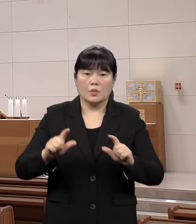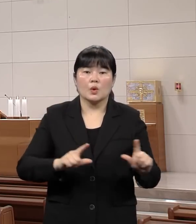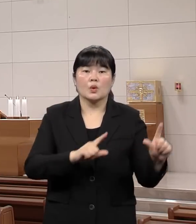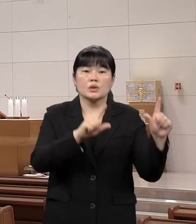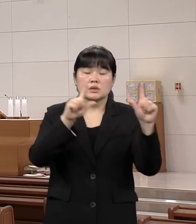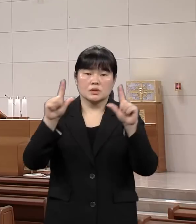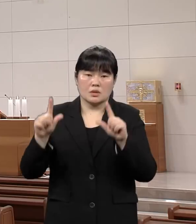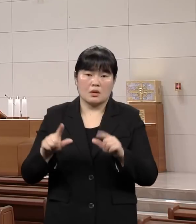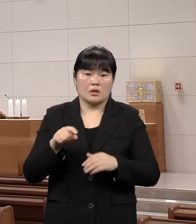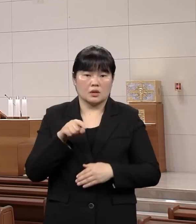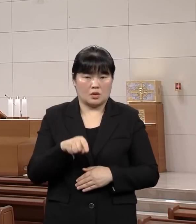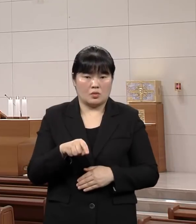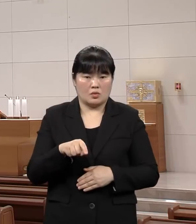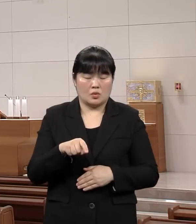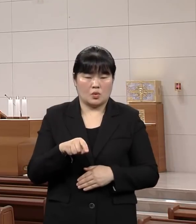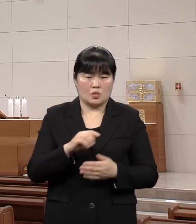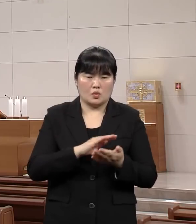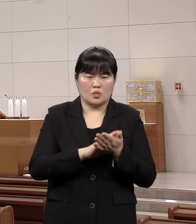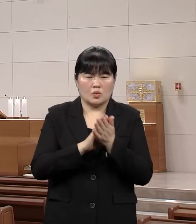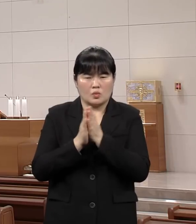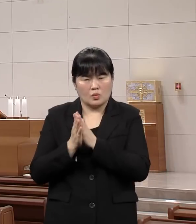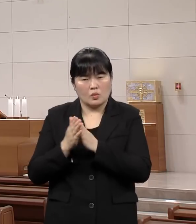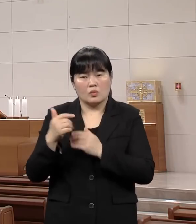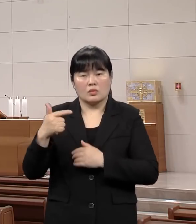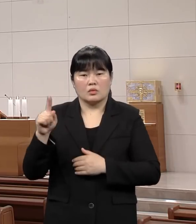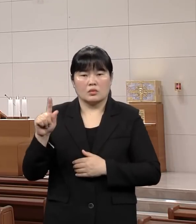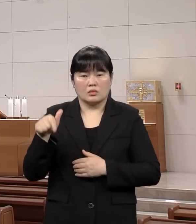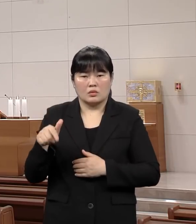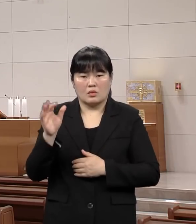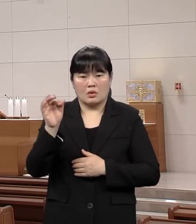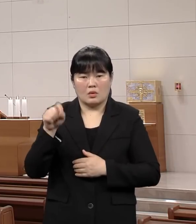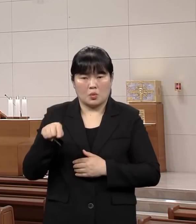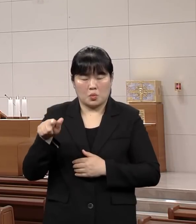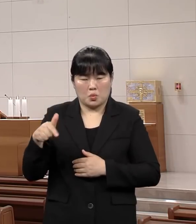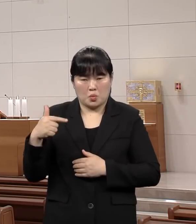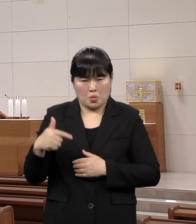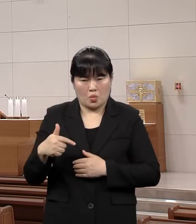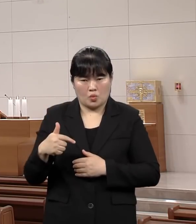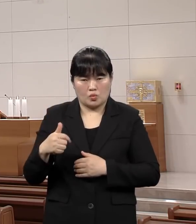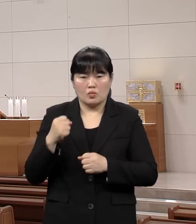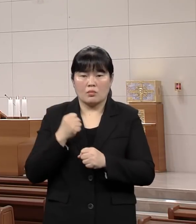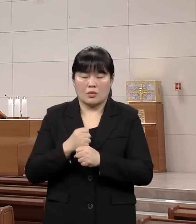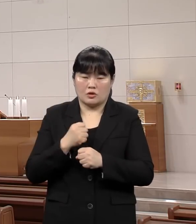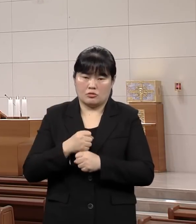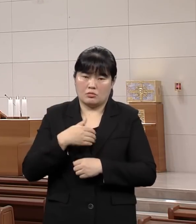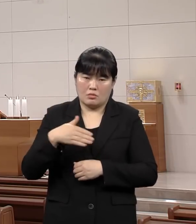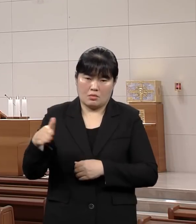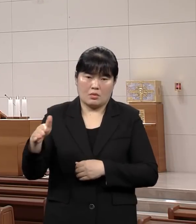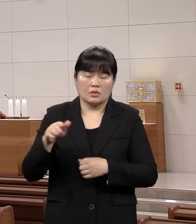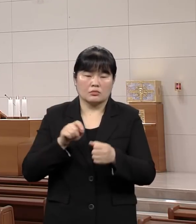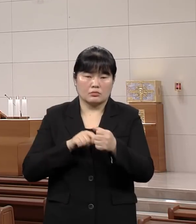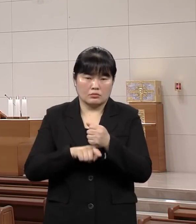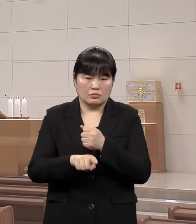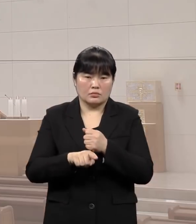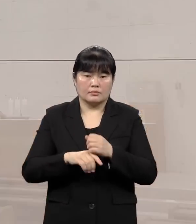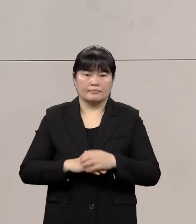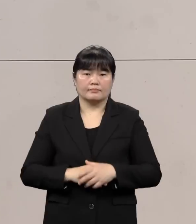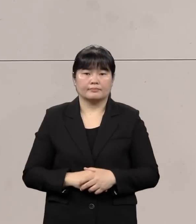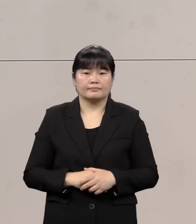그래서 내가 사는 이곳을 낙원으로 만드는 그 의미는 굉장히 중요한 것이지요